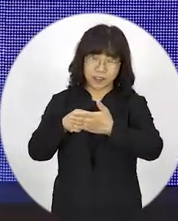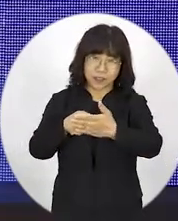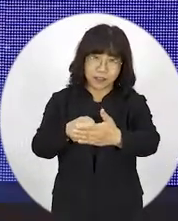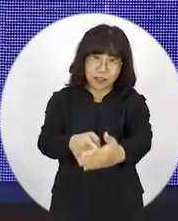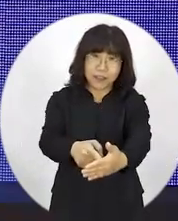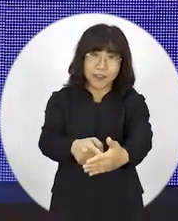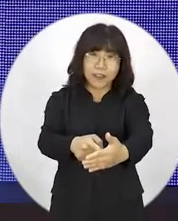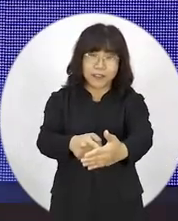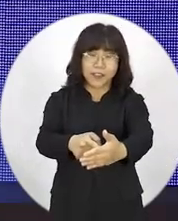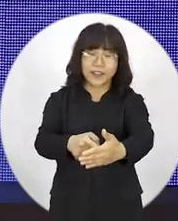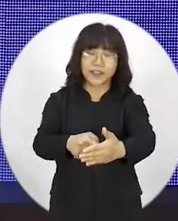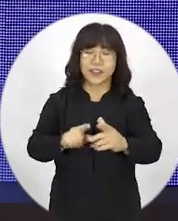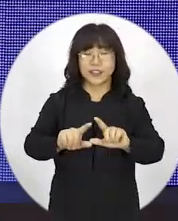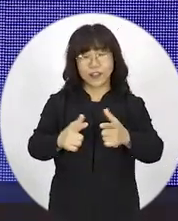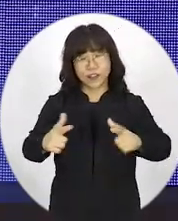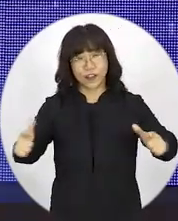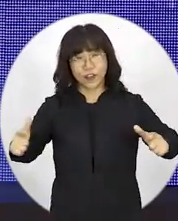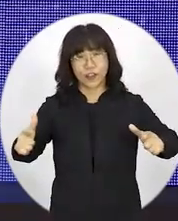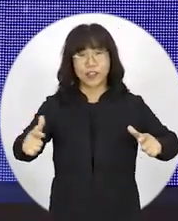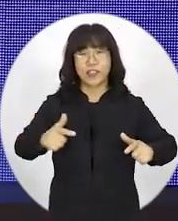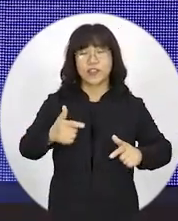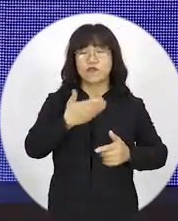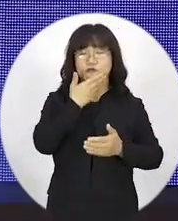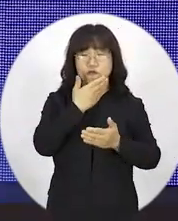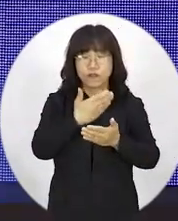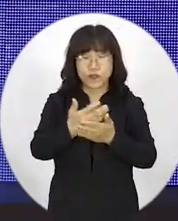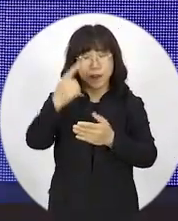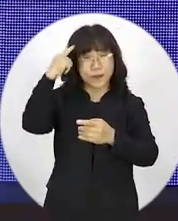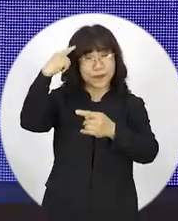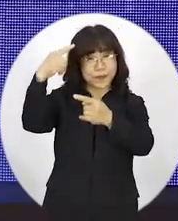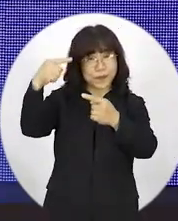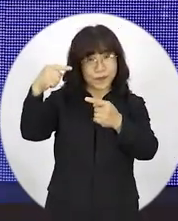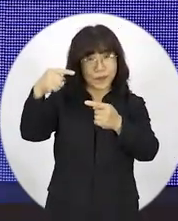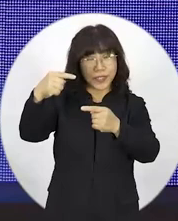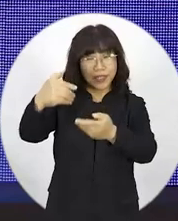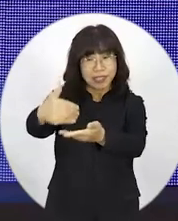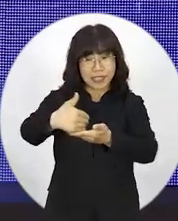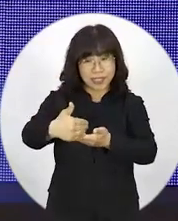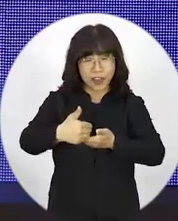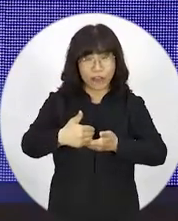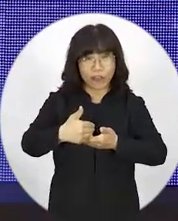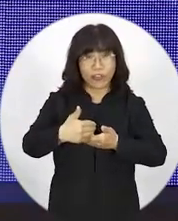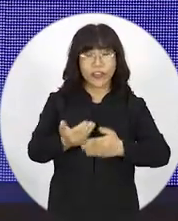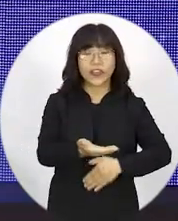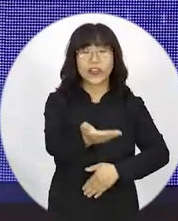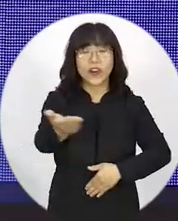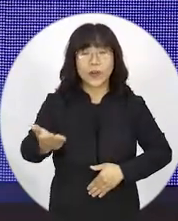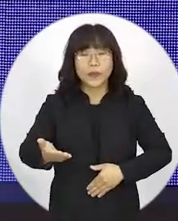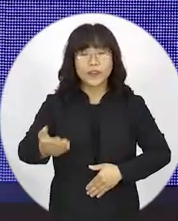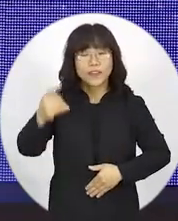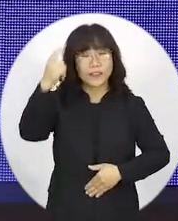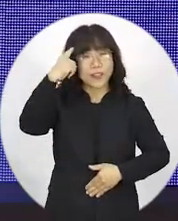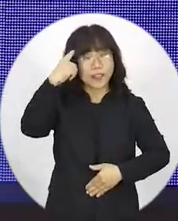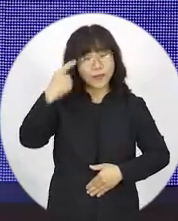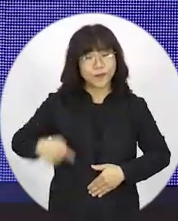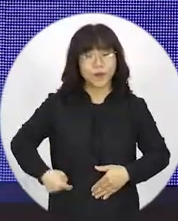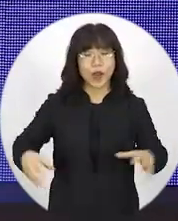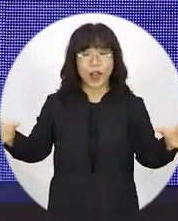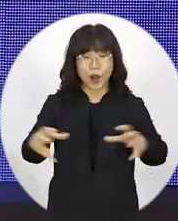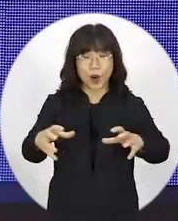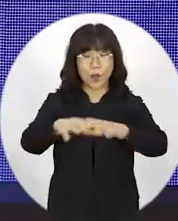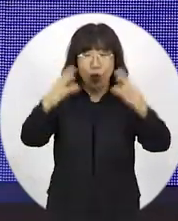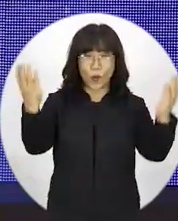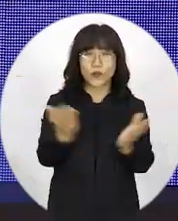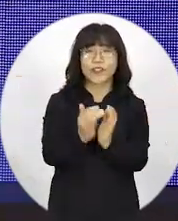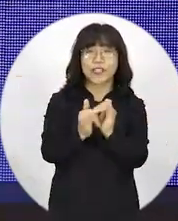사업을 지속적으로 발굴하고 각계각층의 소중한 의견과 구민 여러분의 역량을